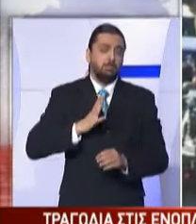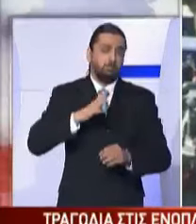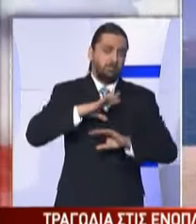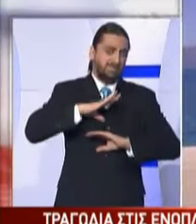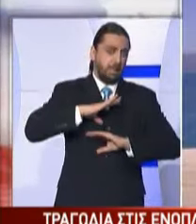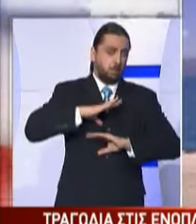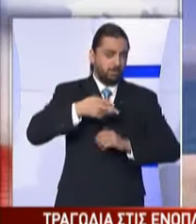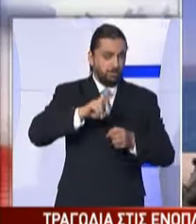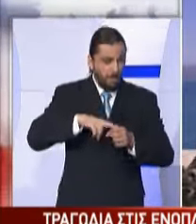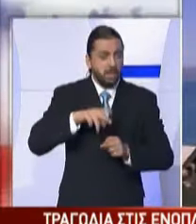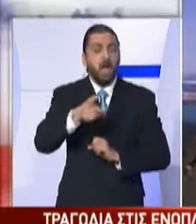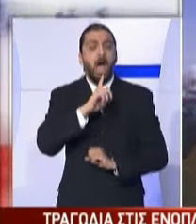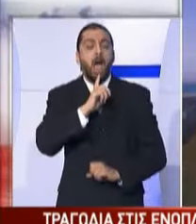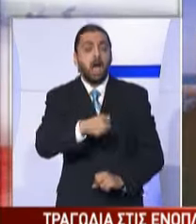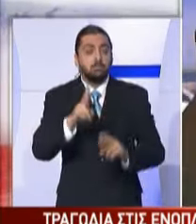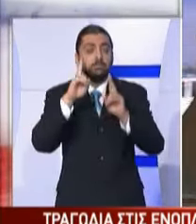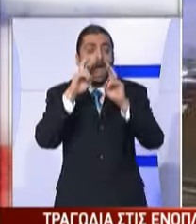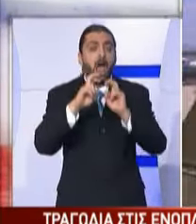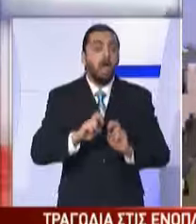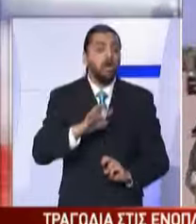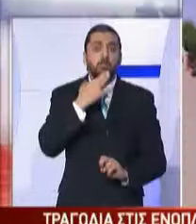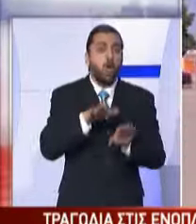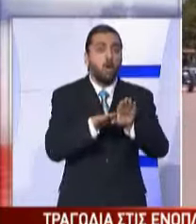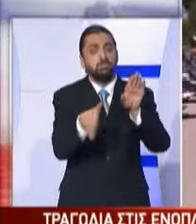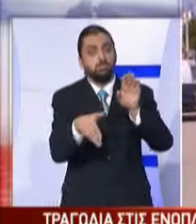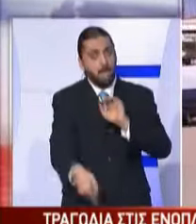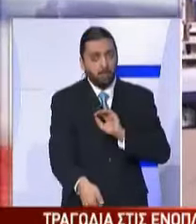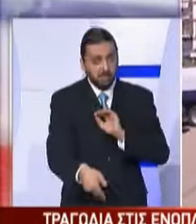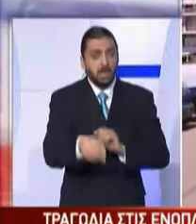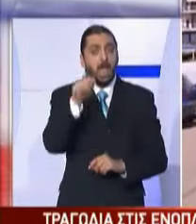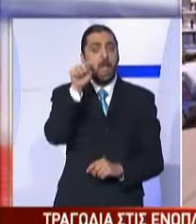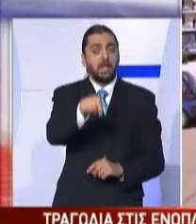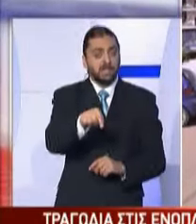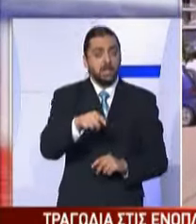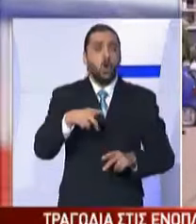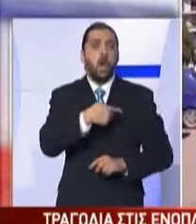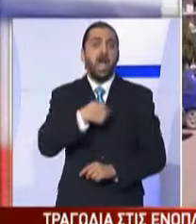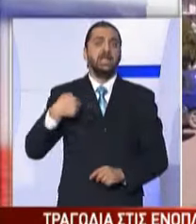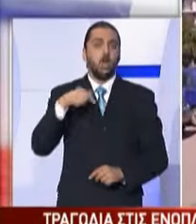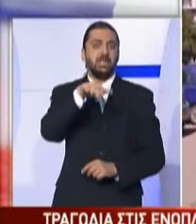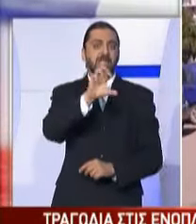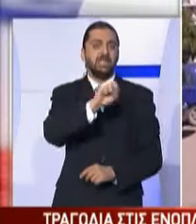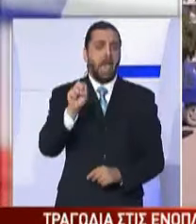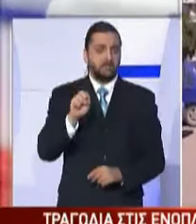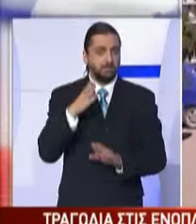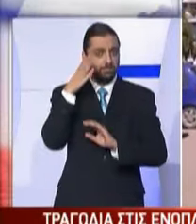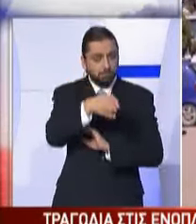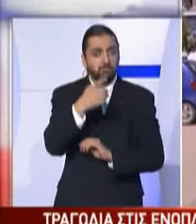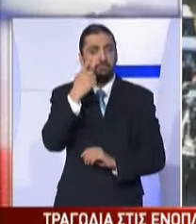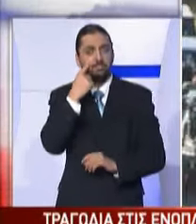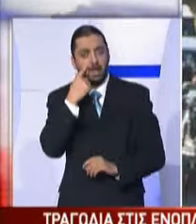διοικητική εξέταση και προανάκριση από τα αρμόδια στρατιωτικά όργανα. Στον τόπο του δυστυχήματος μετέβει ο αρχηγός ΓΕΣ, αντιστράτηγος Αθανάσιος